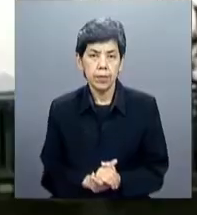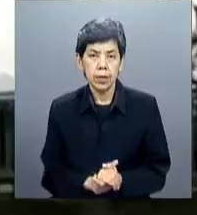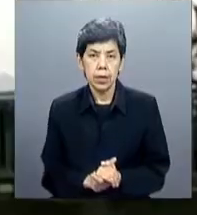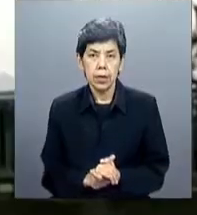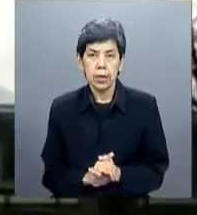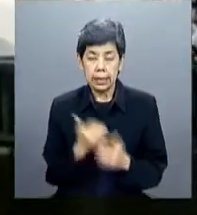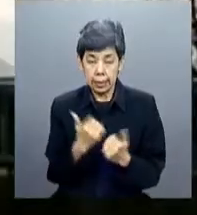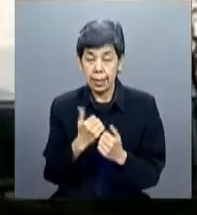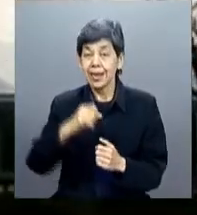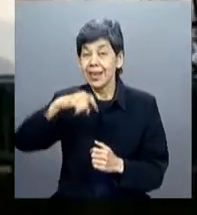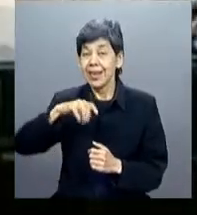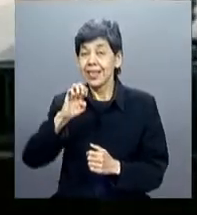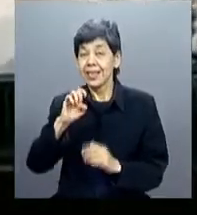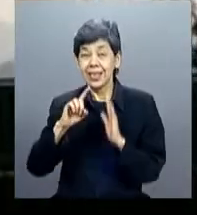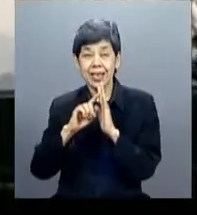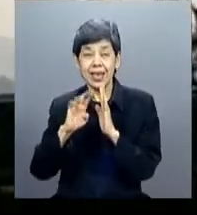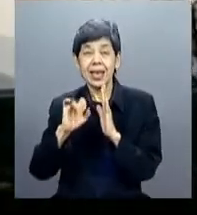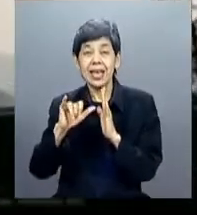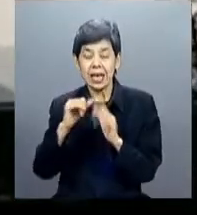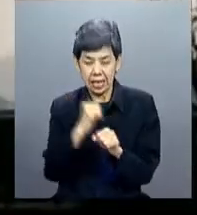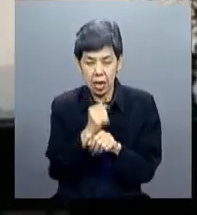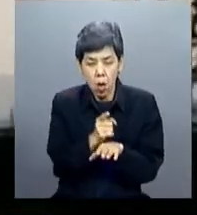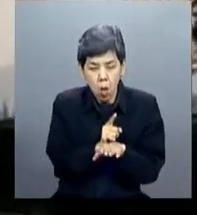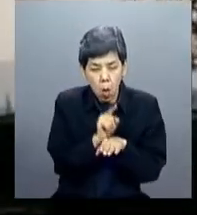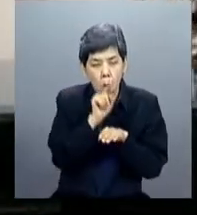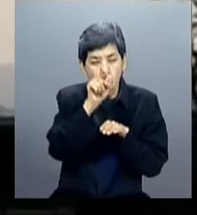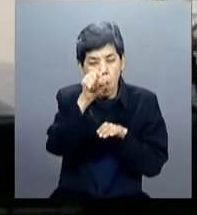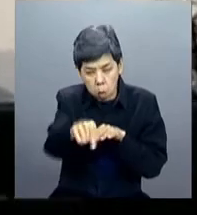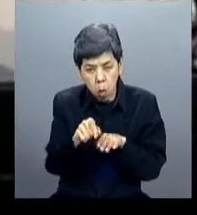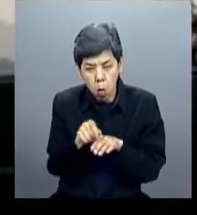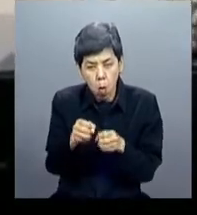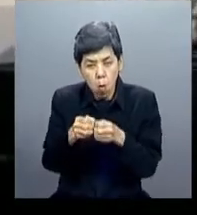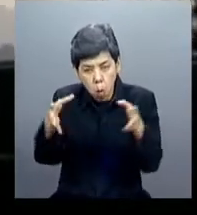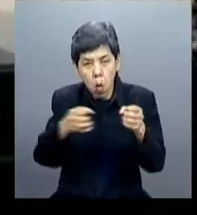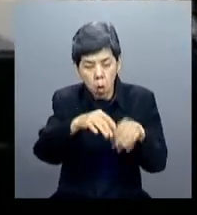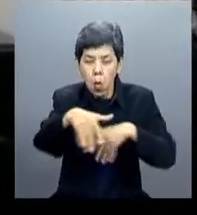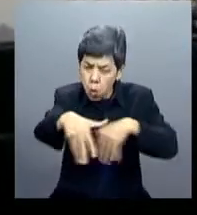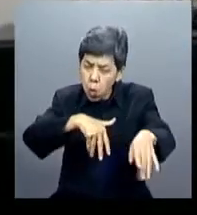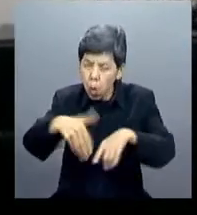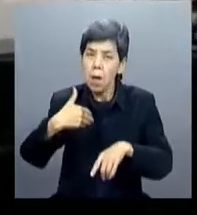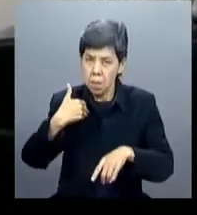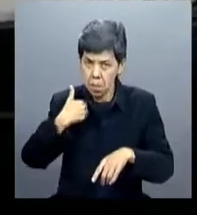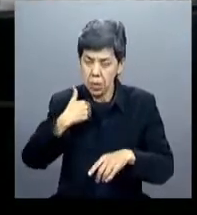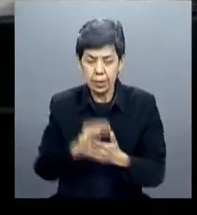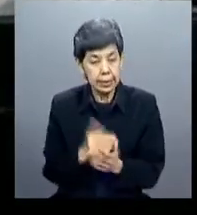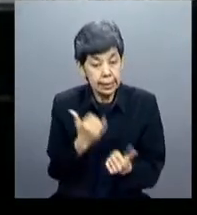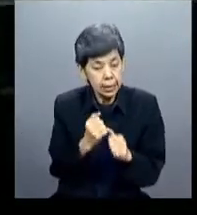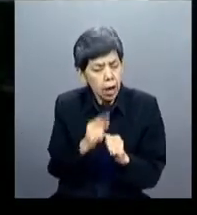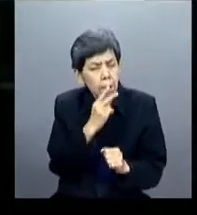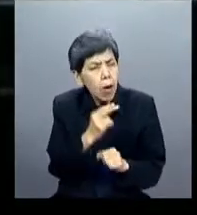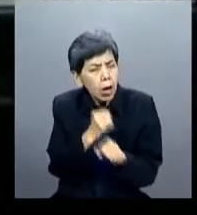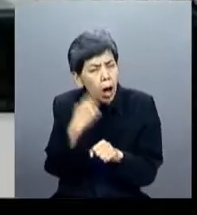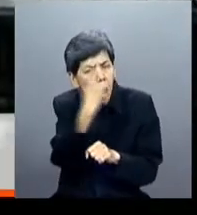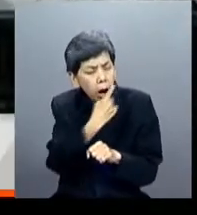ศน์ทางการซีเรียรายงานว่ามีกระสุนปืนใหญ่จำนวนหลายนัดถูกยิงเข้ามาตกลงในพื้นที่ชุมชนของกรุงดามัสกัสแต่ไม่สามารถระบุได้ว่า